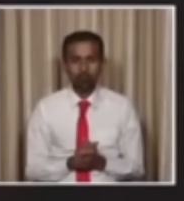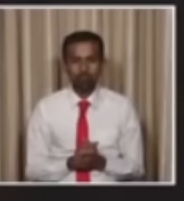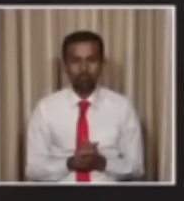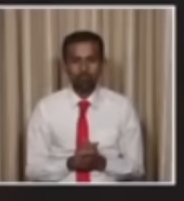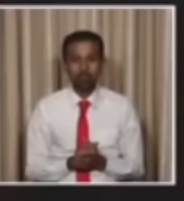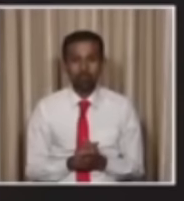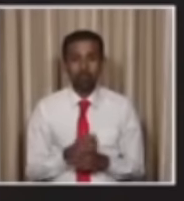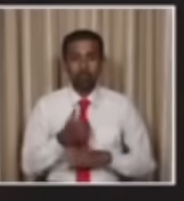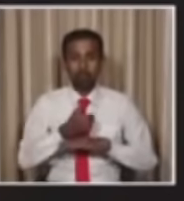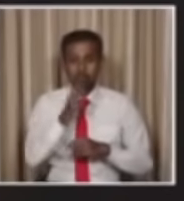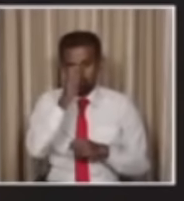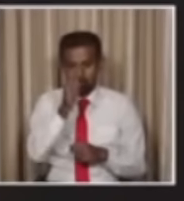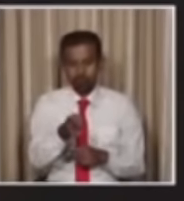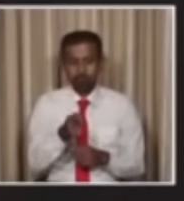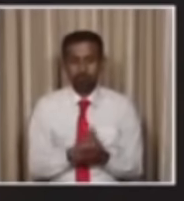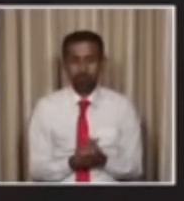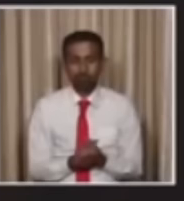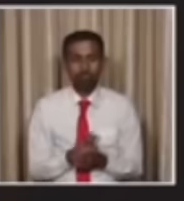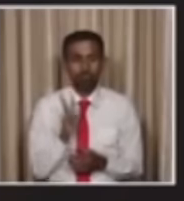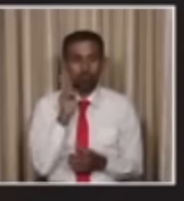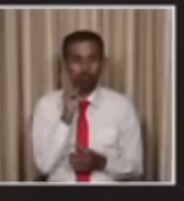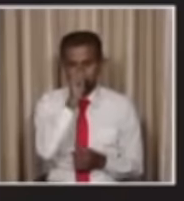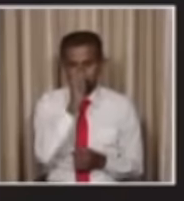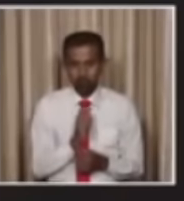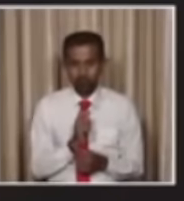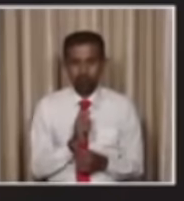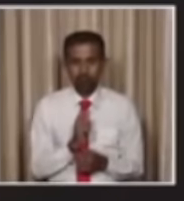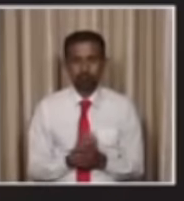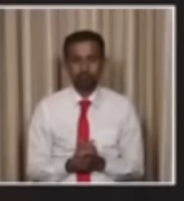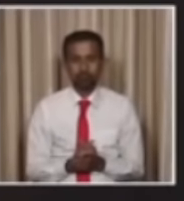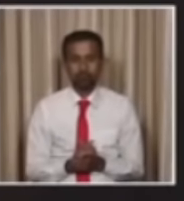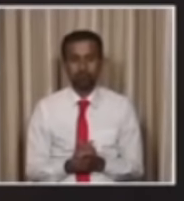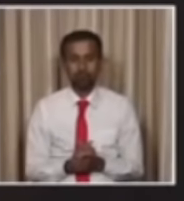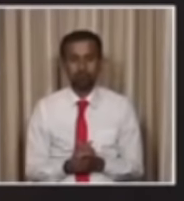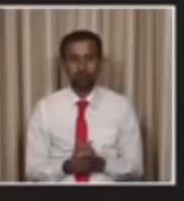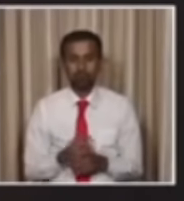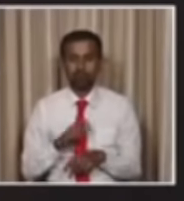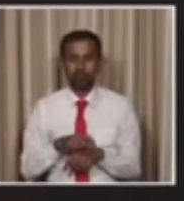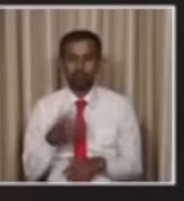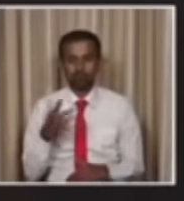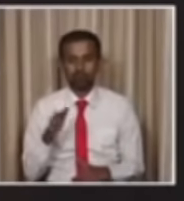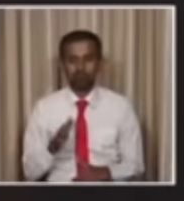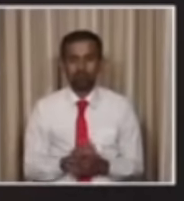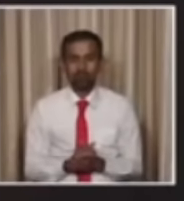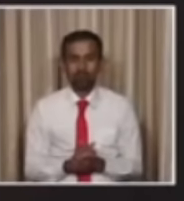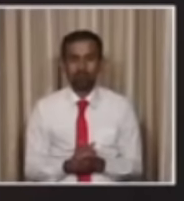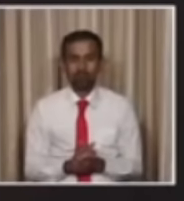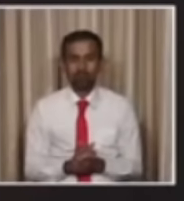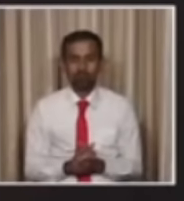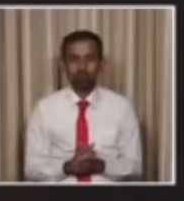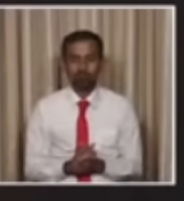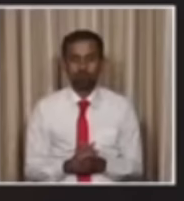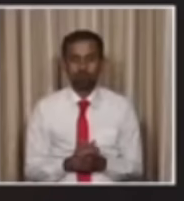අර මූලාසනයේ මන්ත්‍රීතුමනි රනිල් වික්‍රමසිංහ මහත්තයායි ඔබතුමේ කාලය අවසන්. හරි තප්‍රතිය. ඒ නිසා තමයි